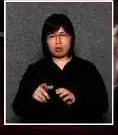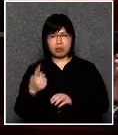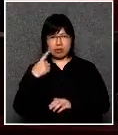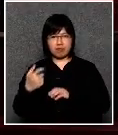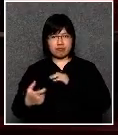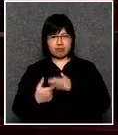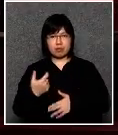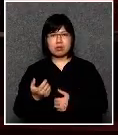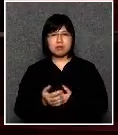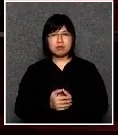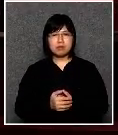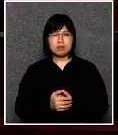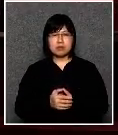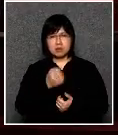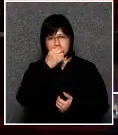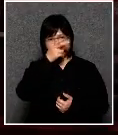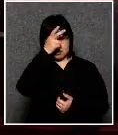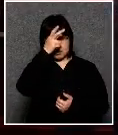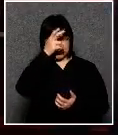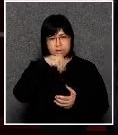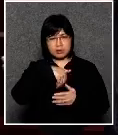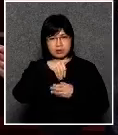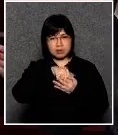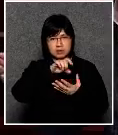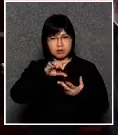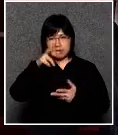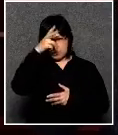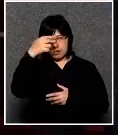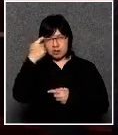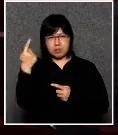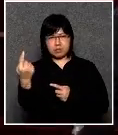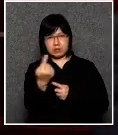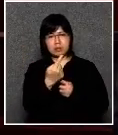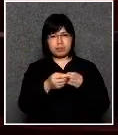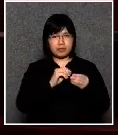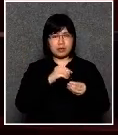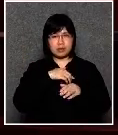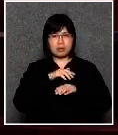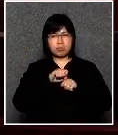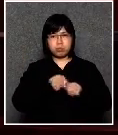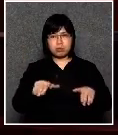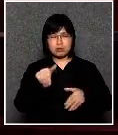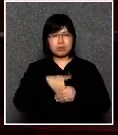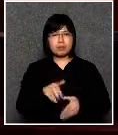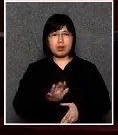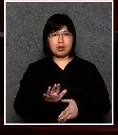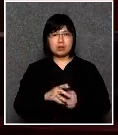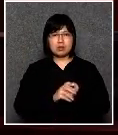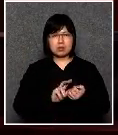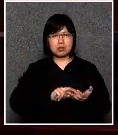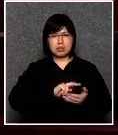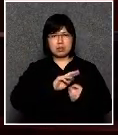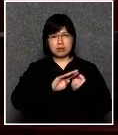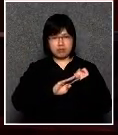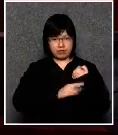因為香港個政府唔係選出嚟嘅，行政長官唔係一人一票普選產生嘅，而呢個立法